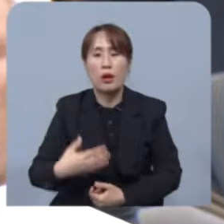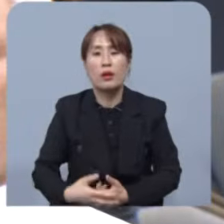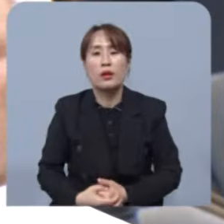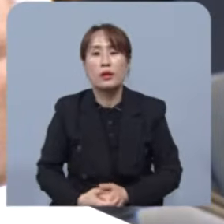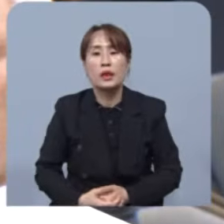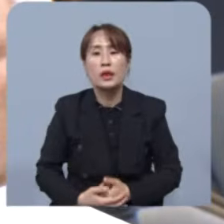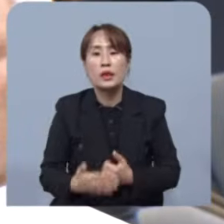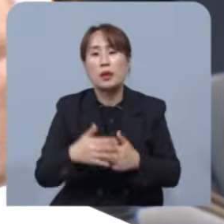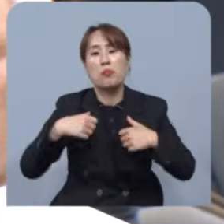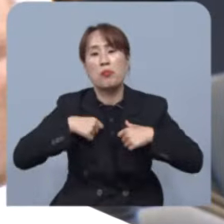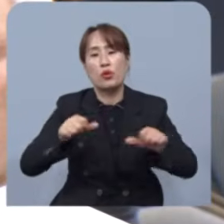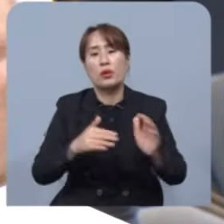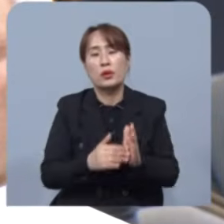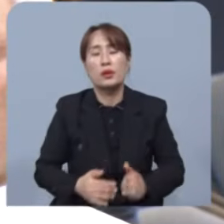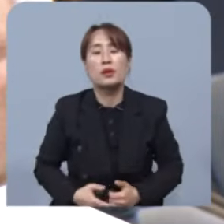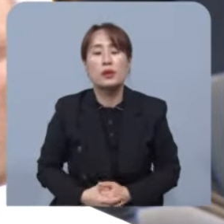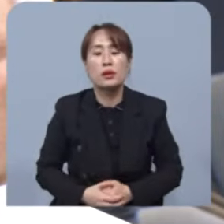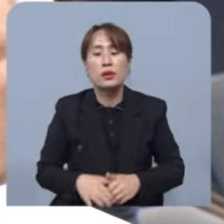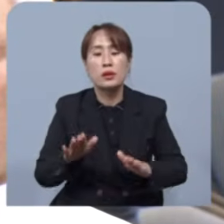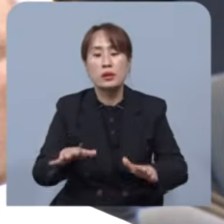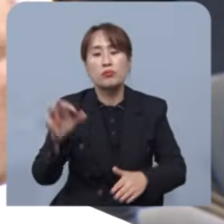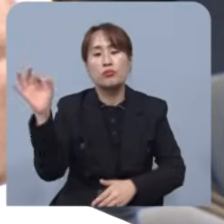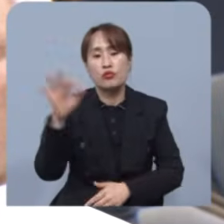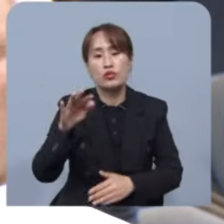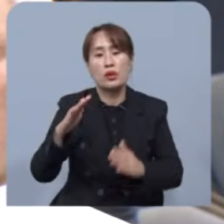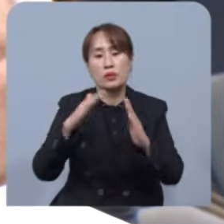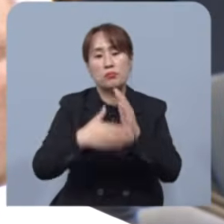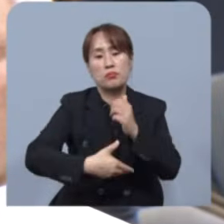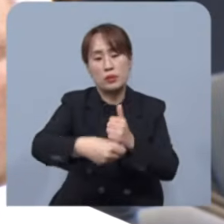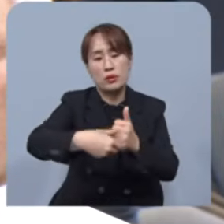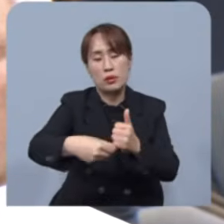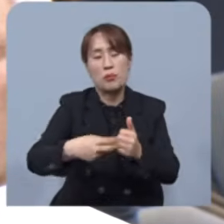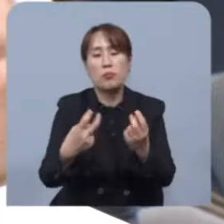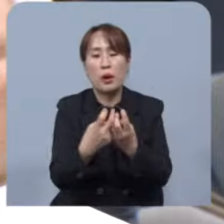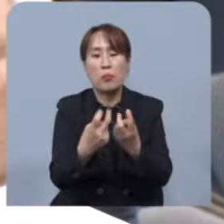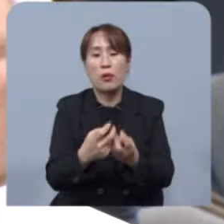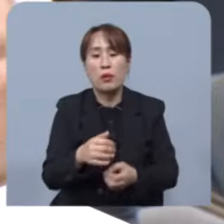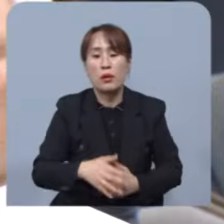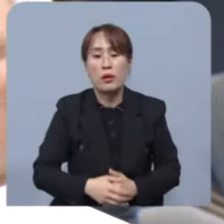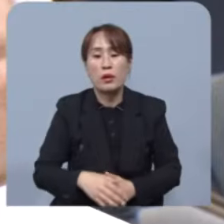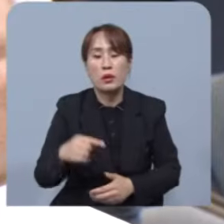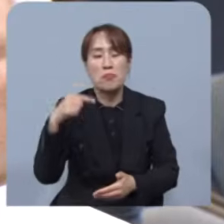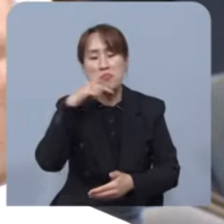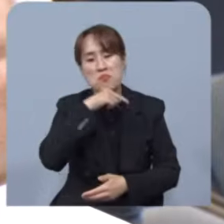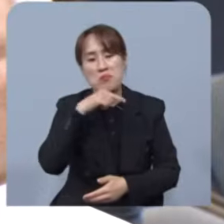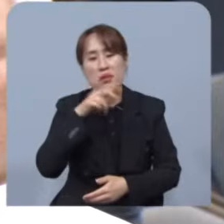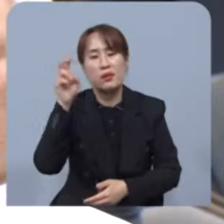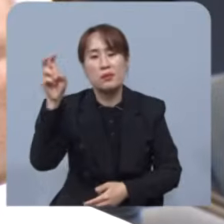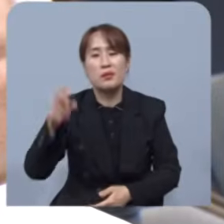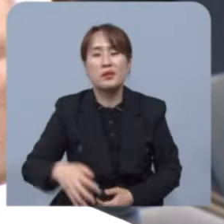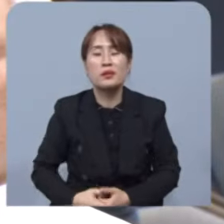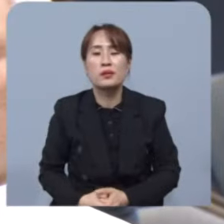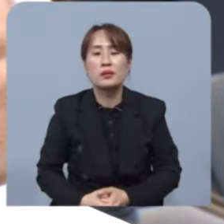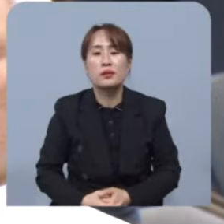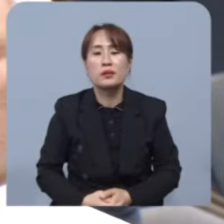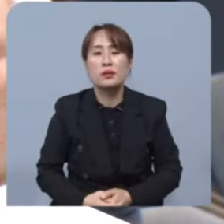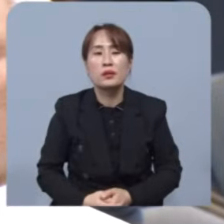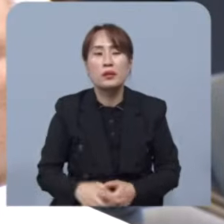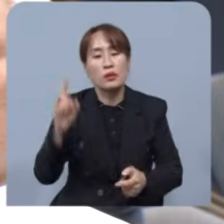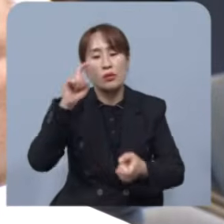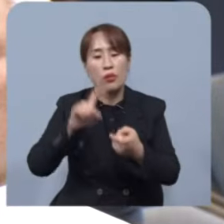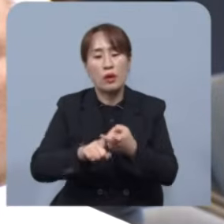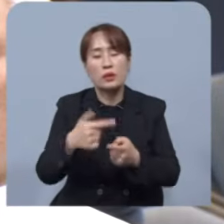그래서 포기를 했습니다. 현재는 무상으로 좀 운영을 하는 방법밖에 없어서 또 다시 적자를 봐야 될 것 같고요. 좀